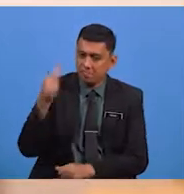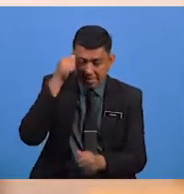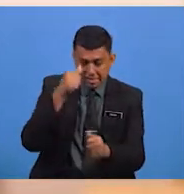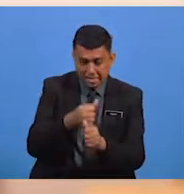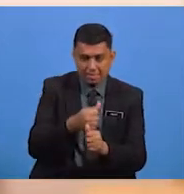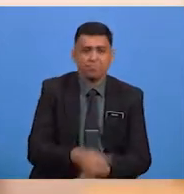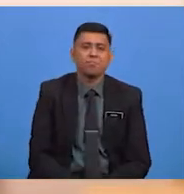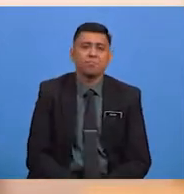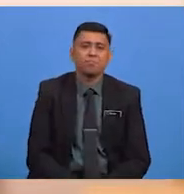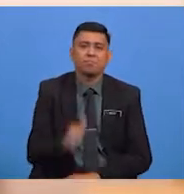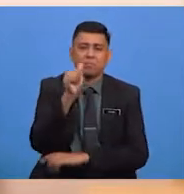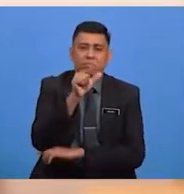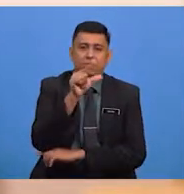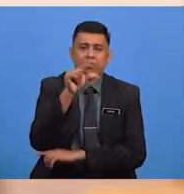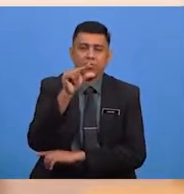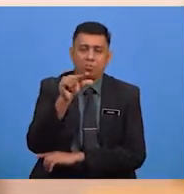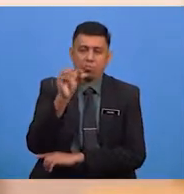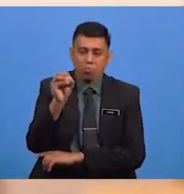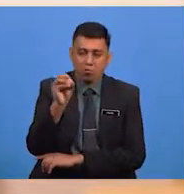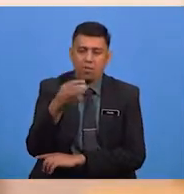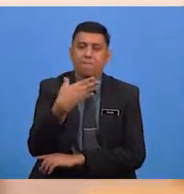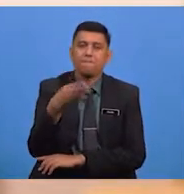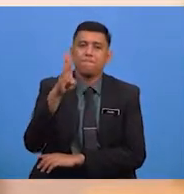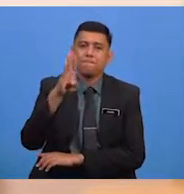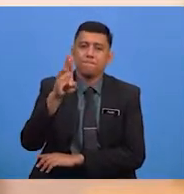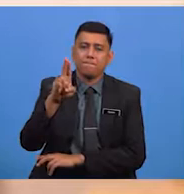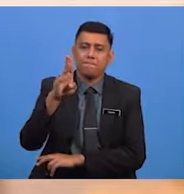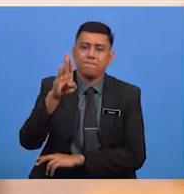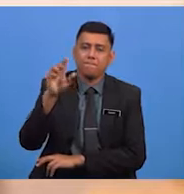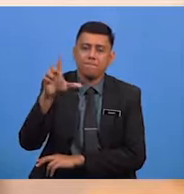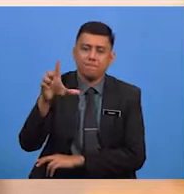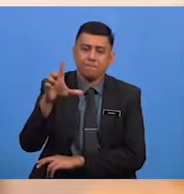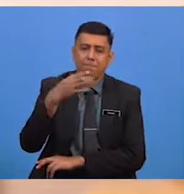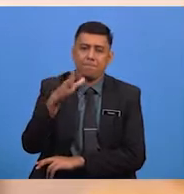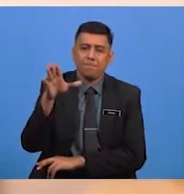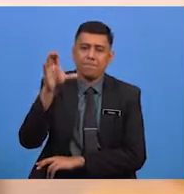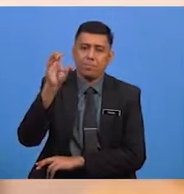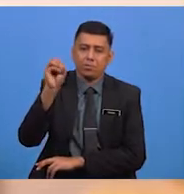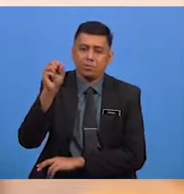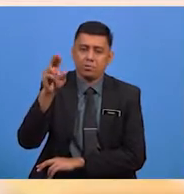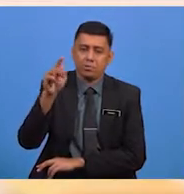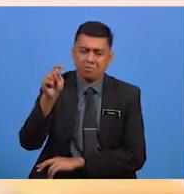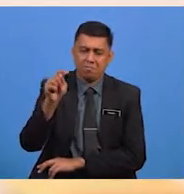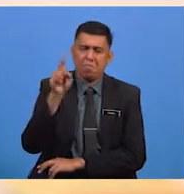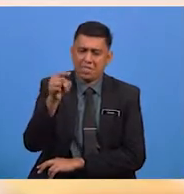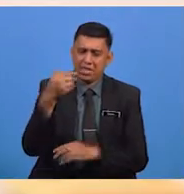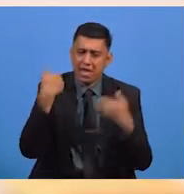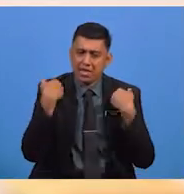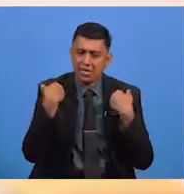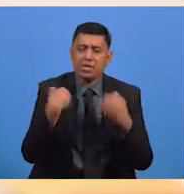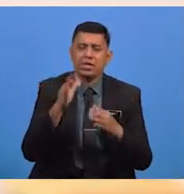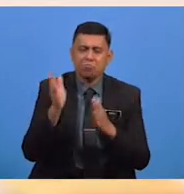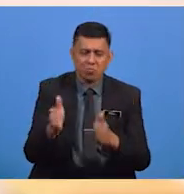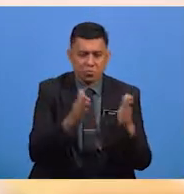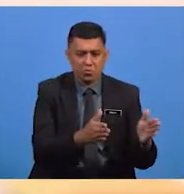diingatkan, algoritma bubble sort perlu mempunyai satu senarai item untuk disusun. Jika tiada